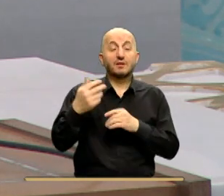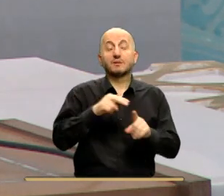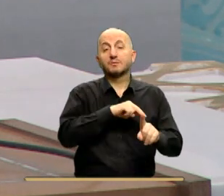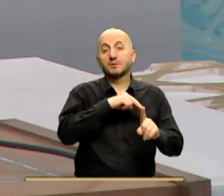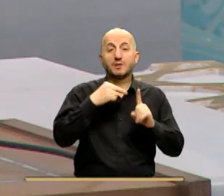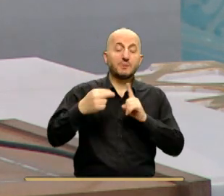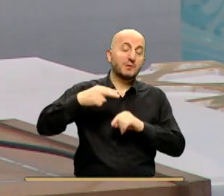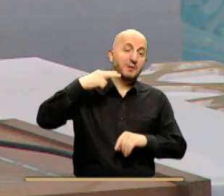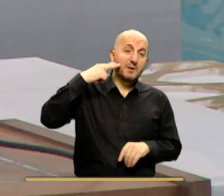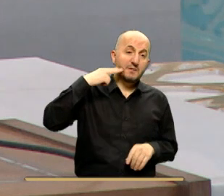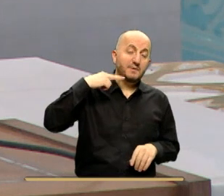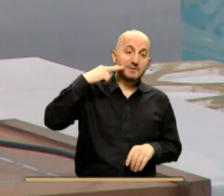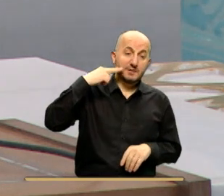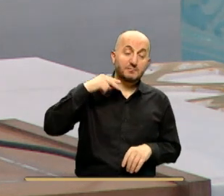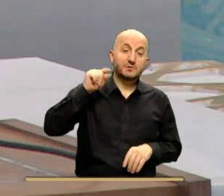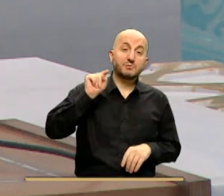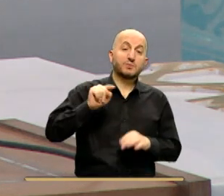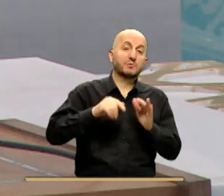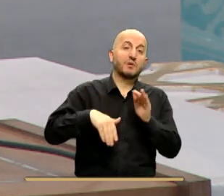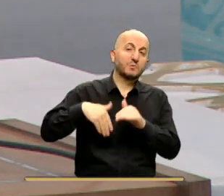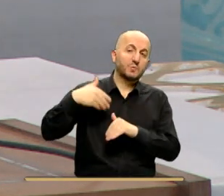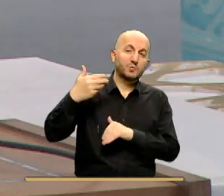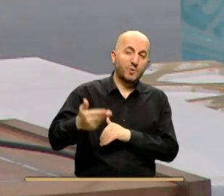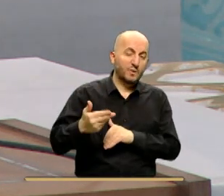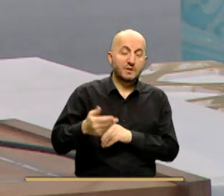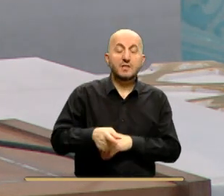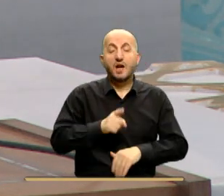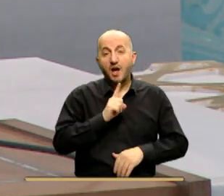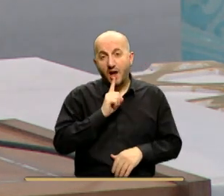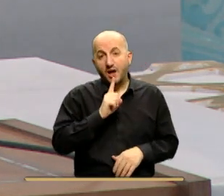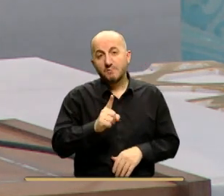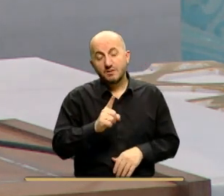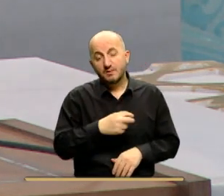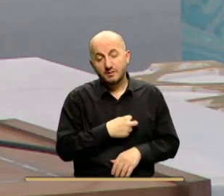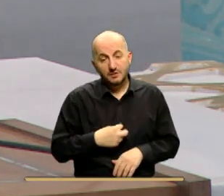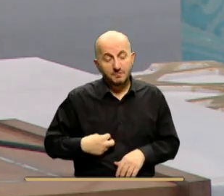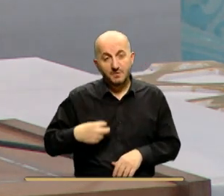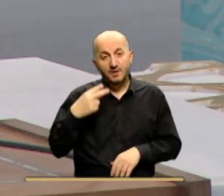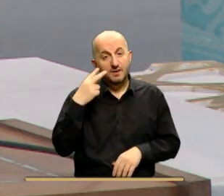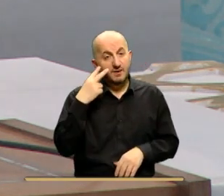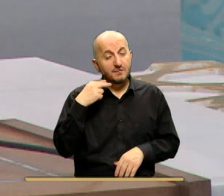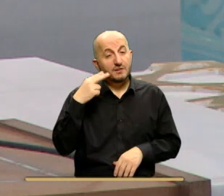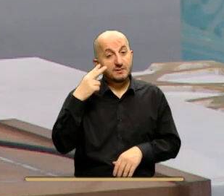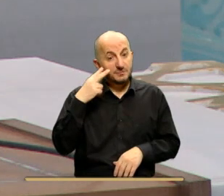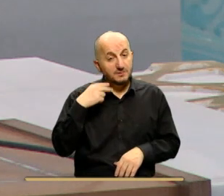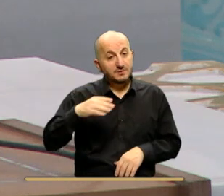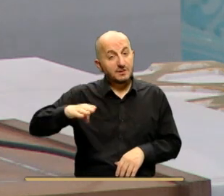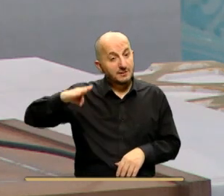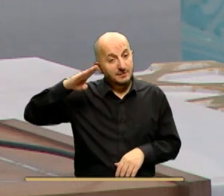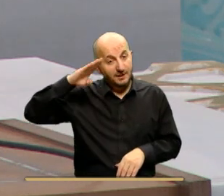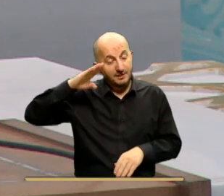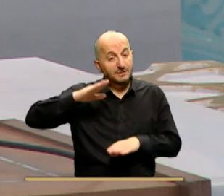efendilerimiz, bundan sonraki emirlerinde Peygamber Efendimiz'e alabildiğince itaat